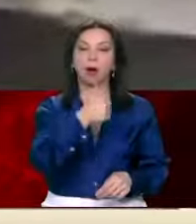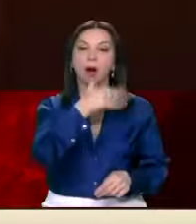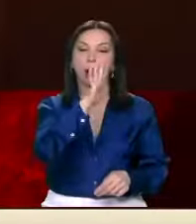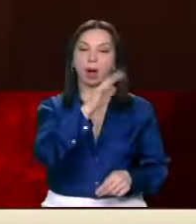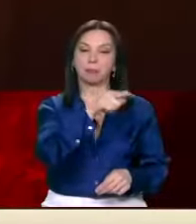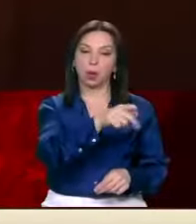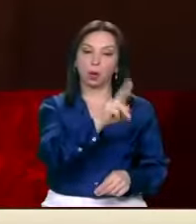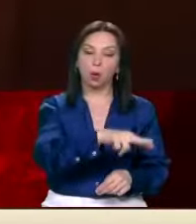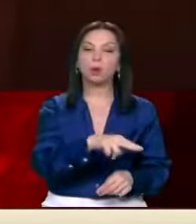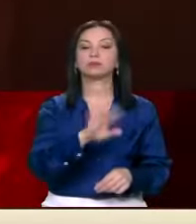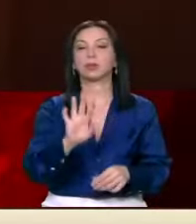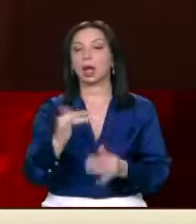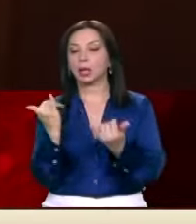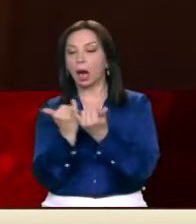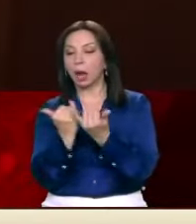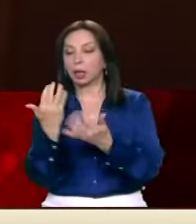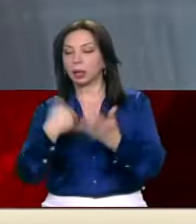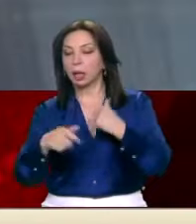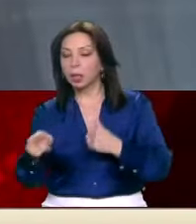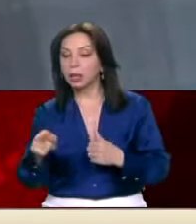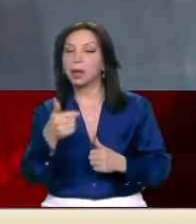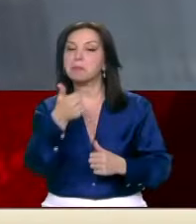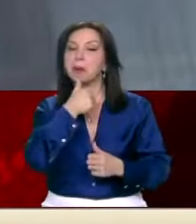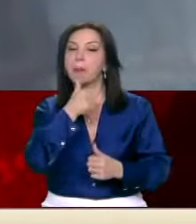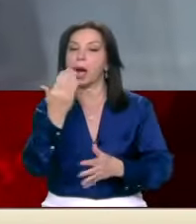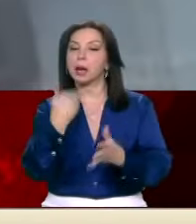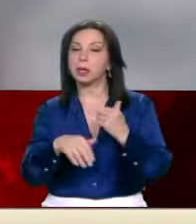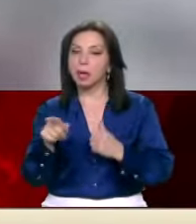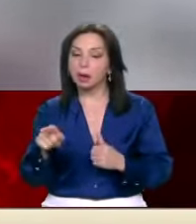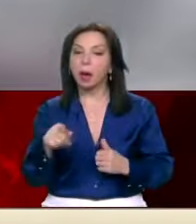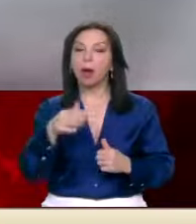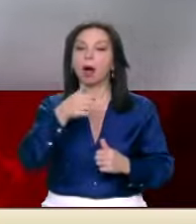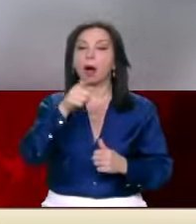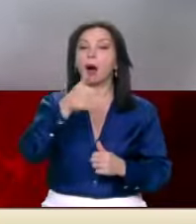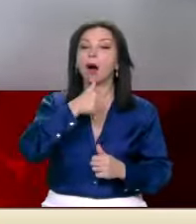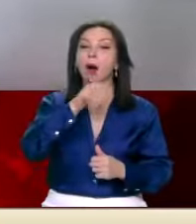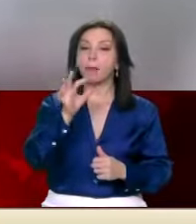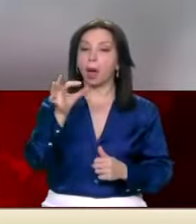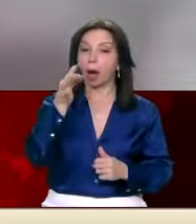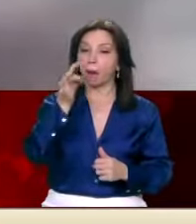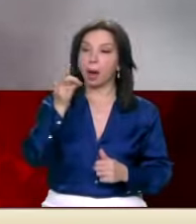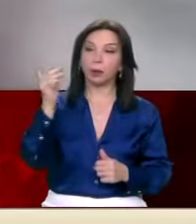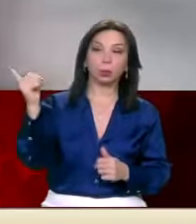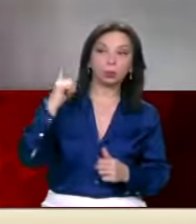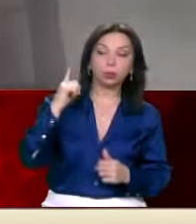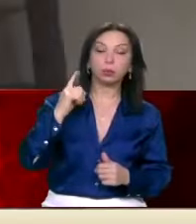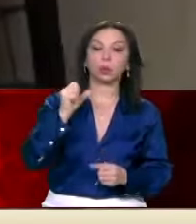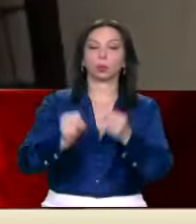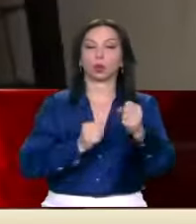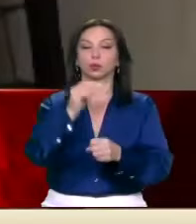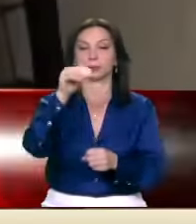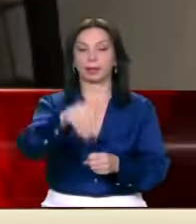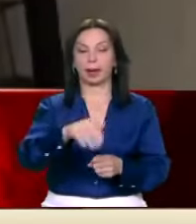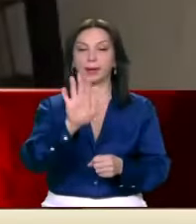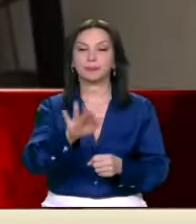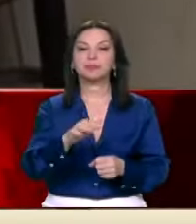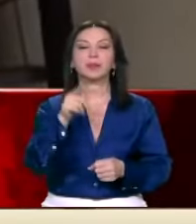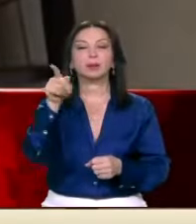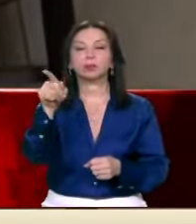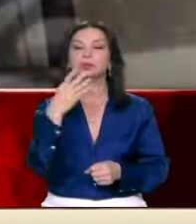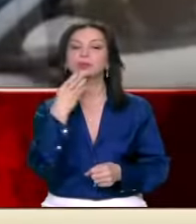yaraladı. Haberi alan abisi ise gözyaşlarına boğuldu. Gel kardeşim, dışarı gel. Sancaktepe'de Yusuf Fırat isimli gencin iddiaya göre